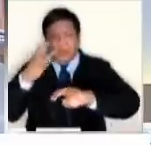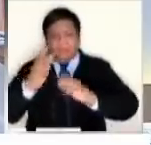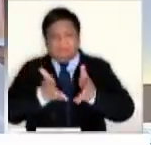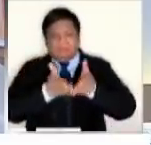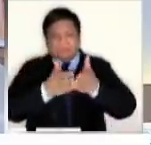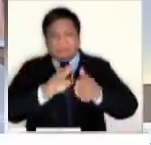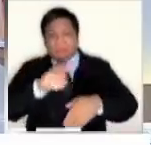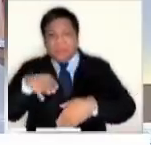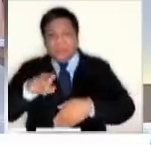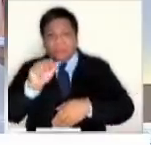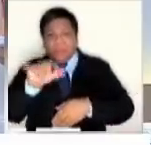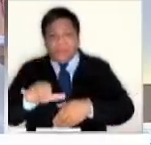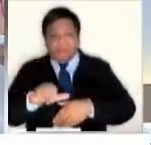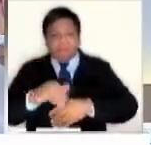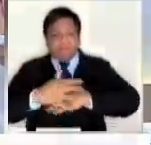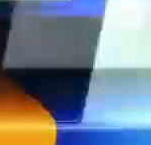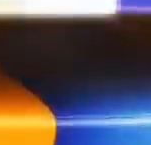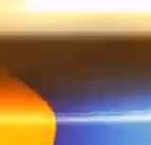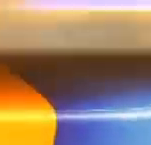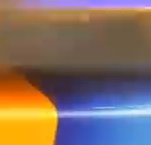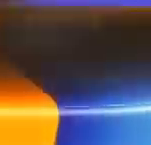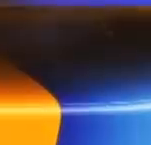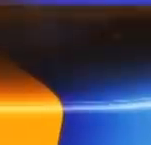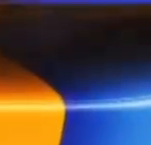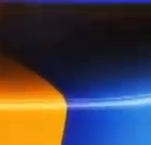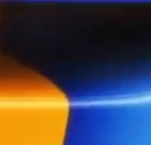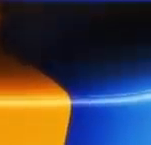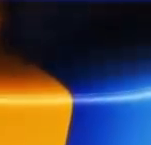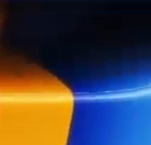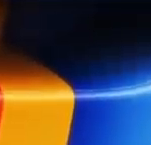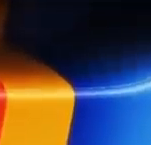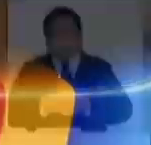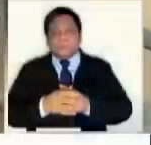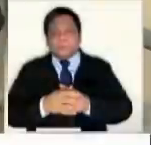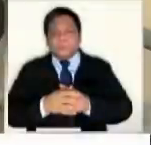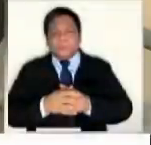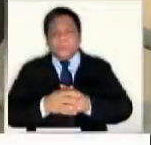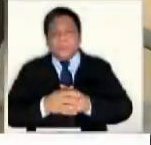may unang balita si Mai Bermudez. Mai, good morning!